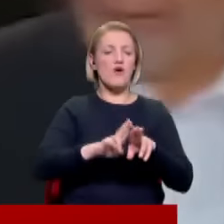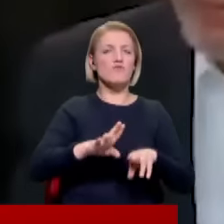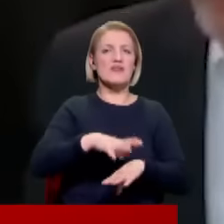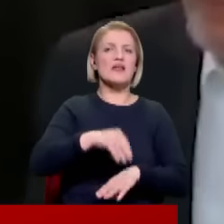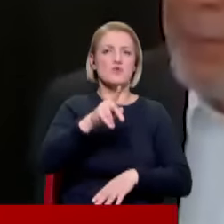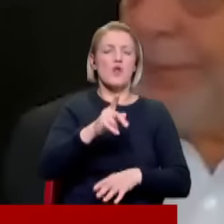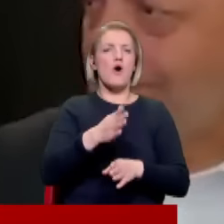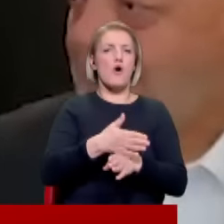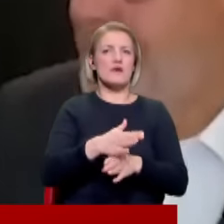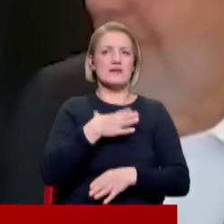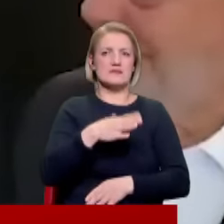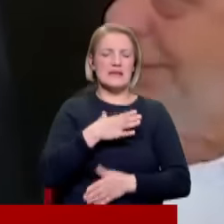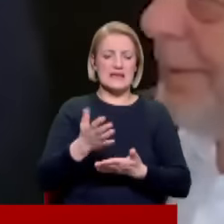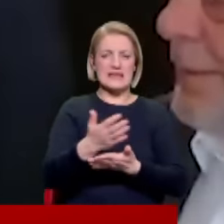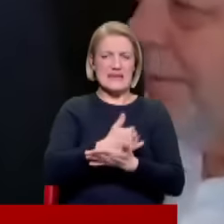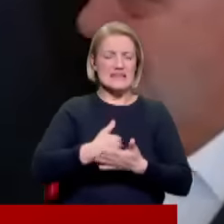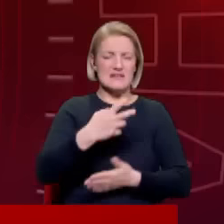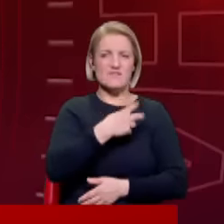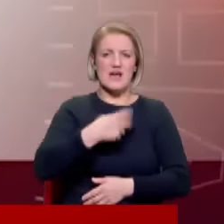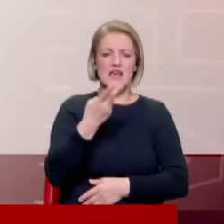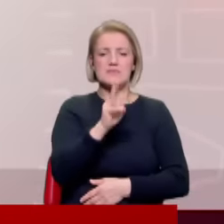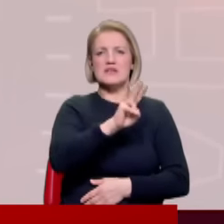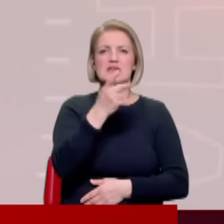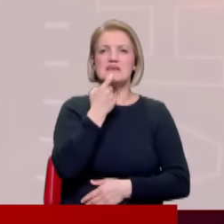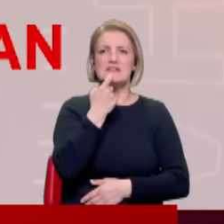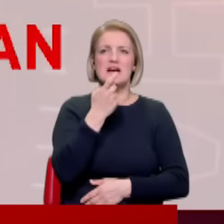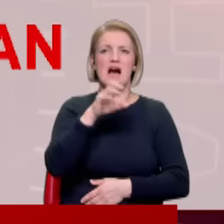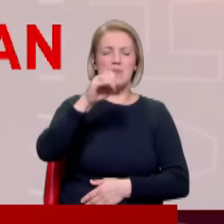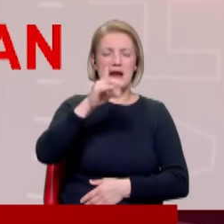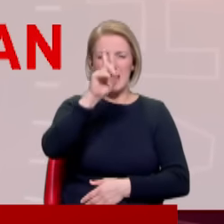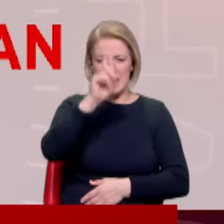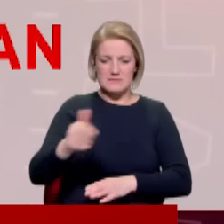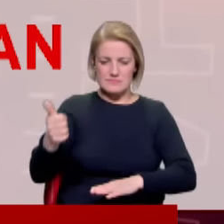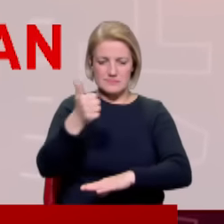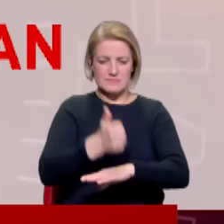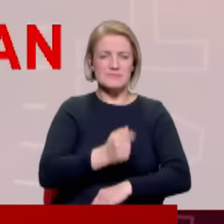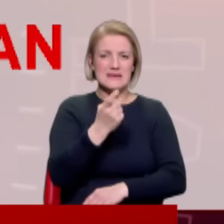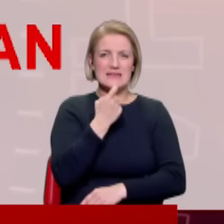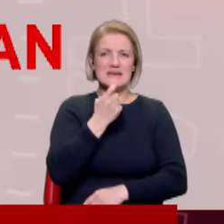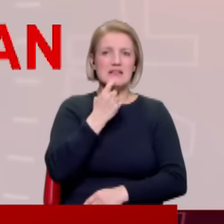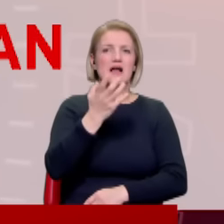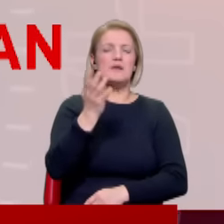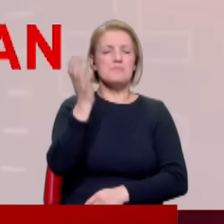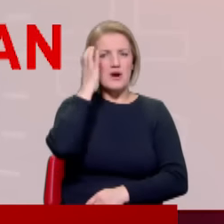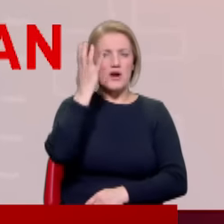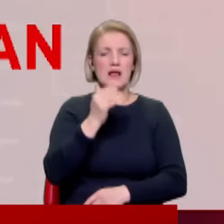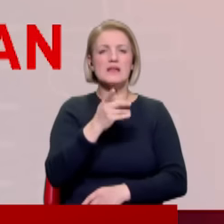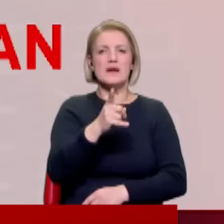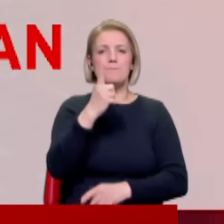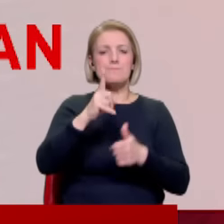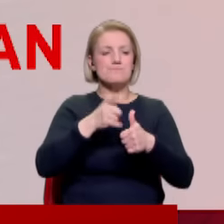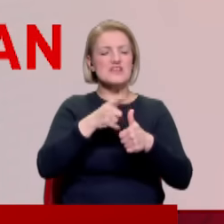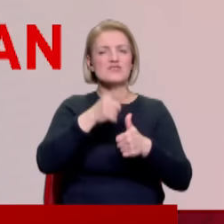ortak talebi gelir vergisi tarifesinde 2002 yılı, yani AK Parti'nin ilk iktidara geldiği yıl temel alınarak tarifenin